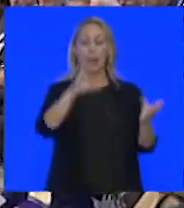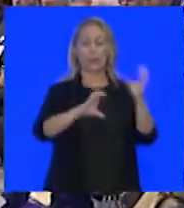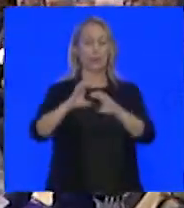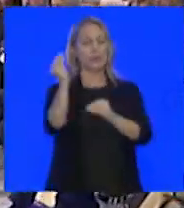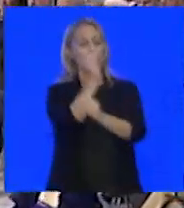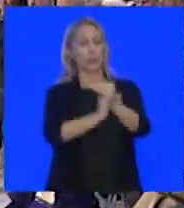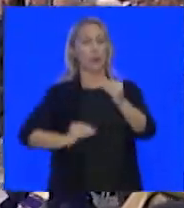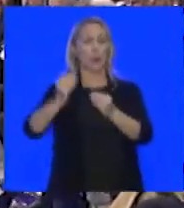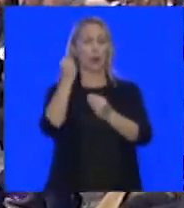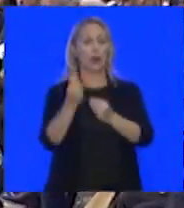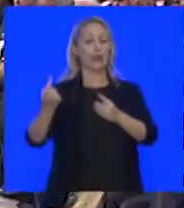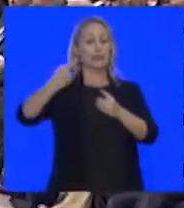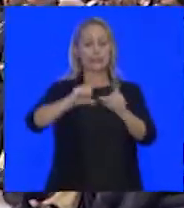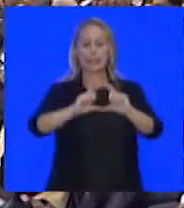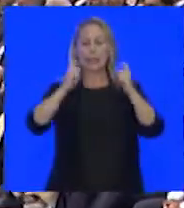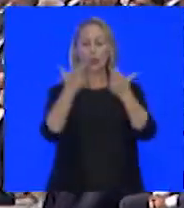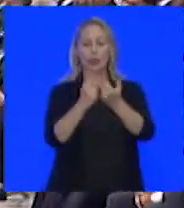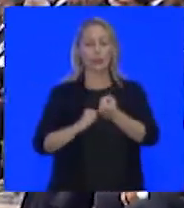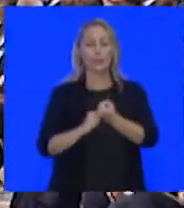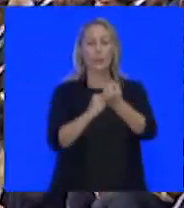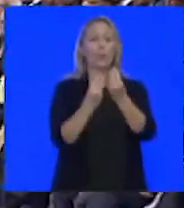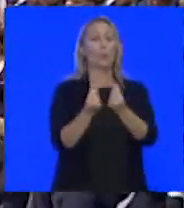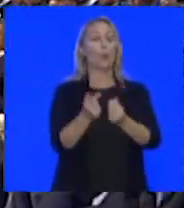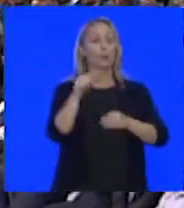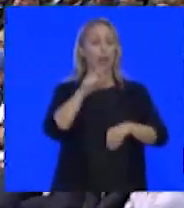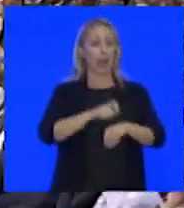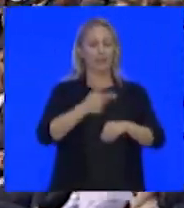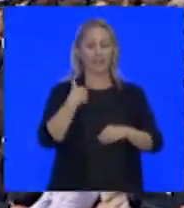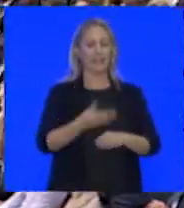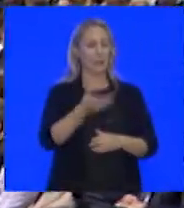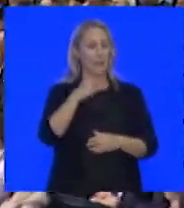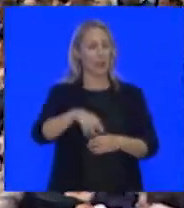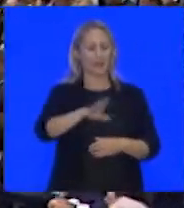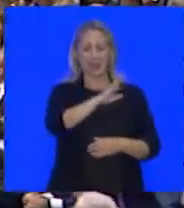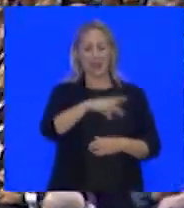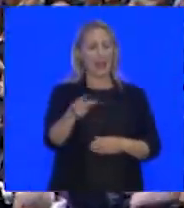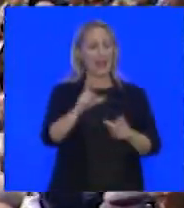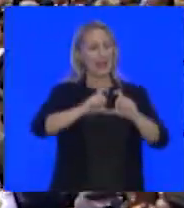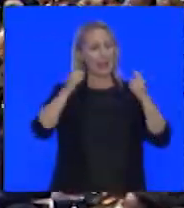αλλά και για τη στήριξη της οικογένειας απέναντι στο δημογραφικό κίνδυνο.